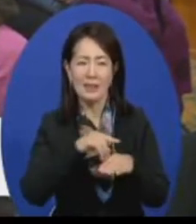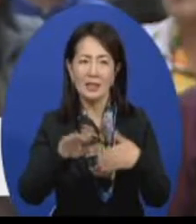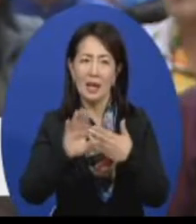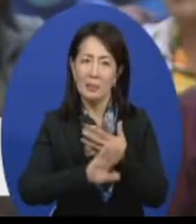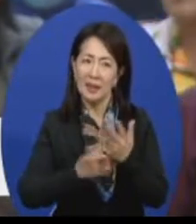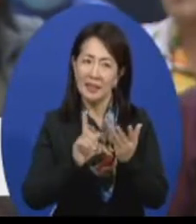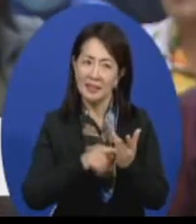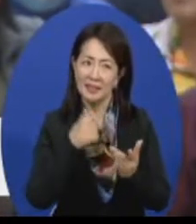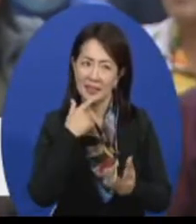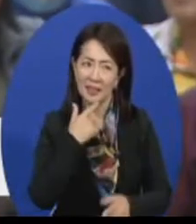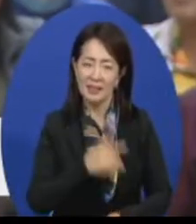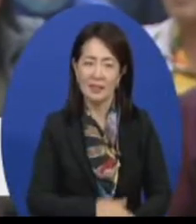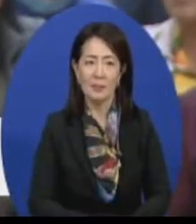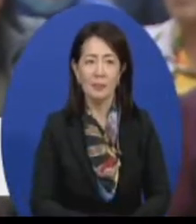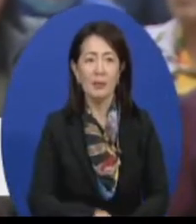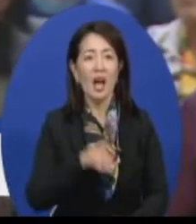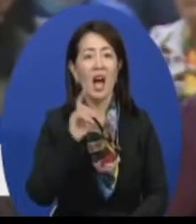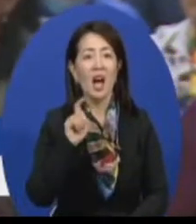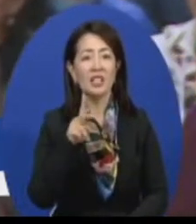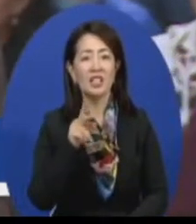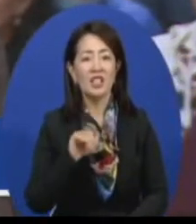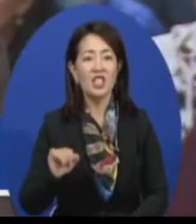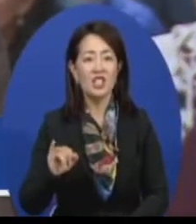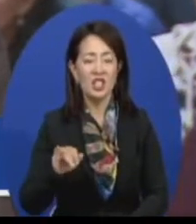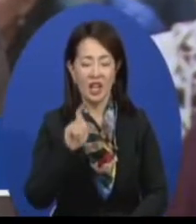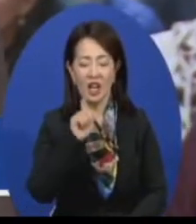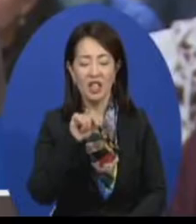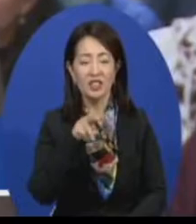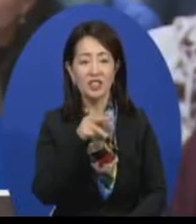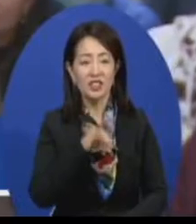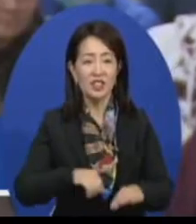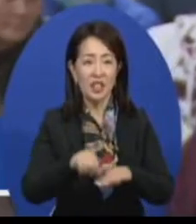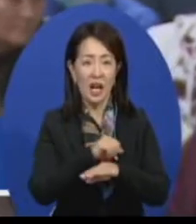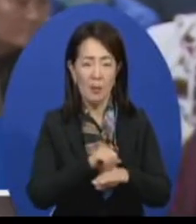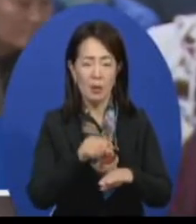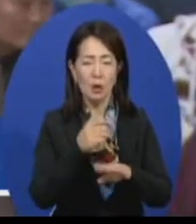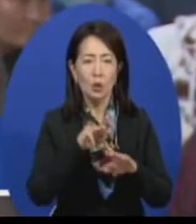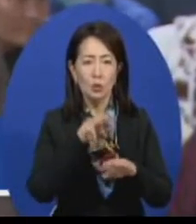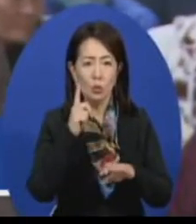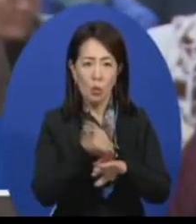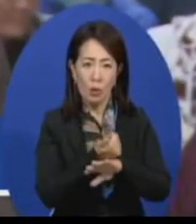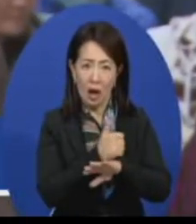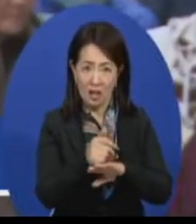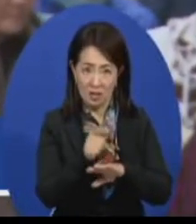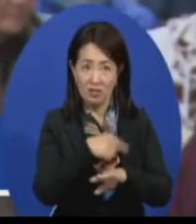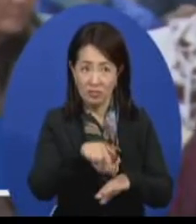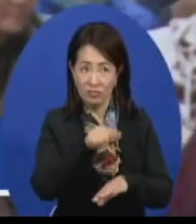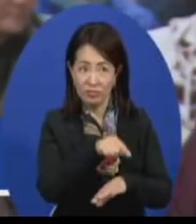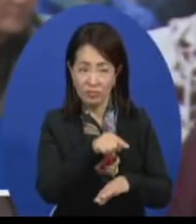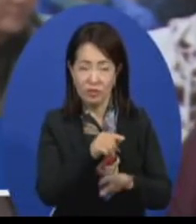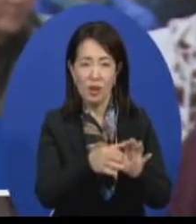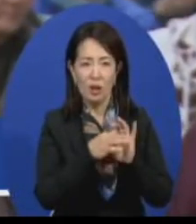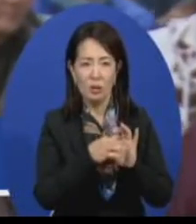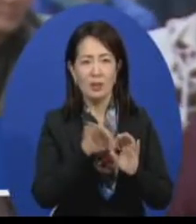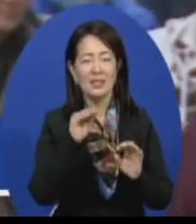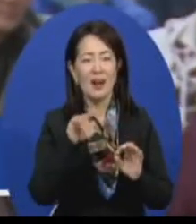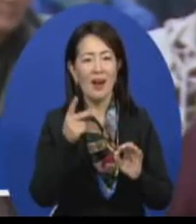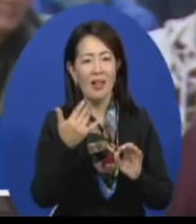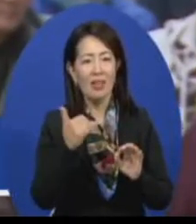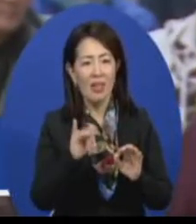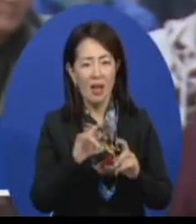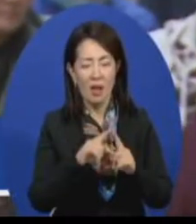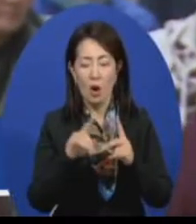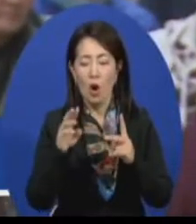юм а. За Хинтэй аймгийн түүхэн ажил жуулчлалын бүс болсон тэ холбогдуулж Жаргалтан Өмнөдэлгийн сум